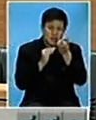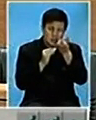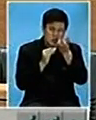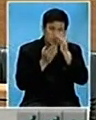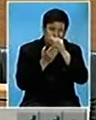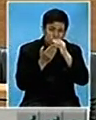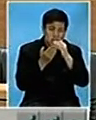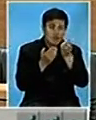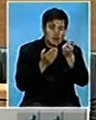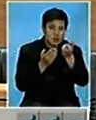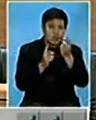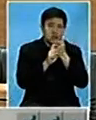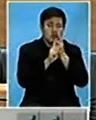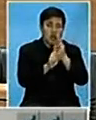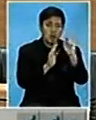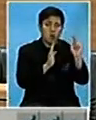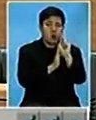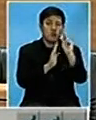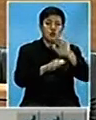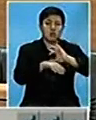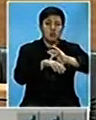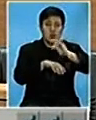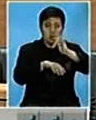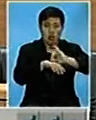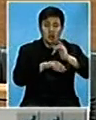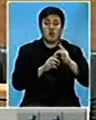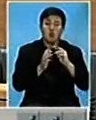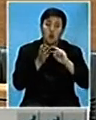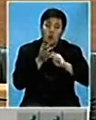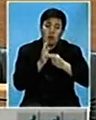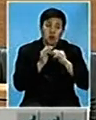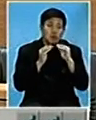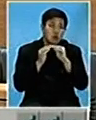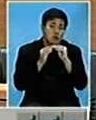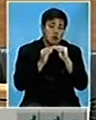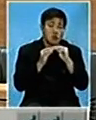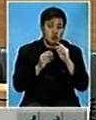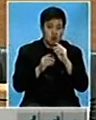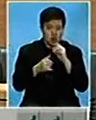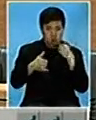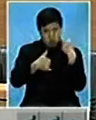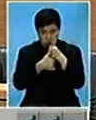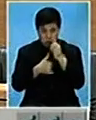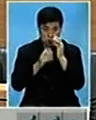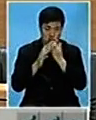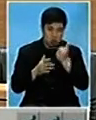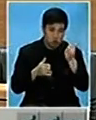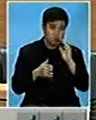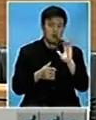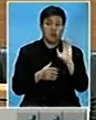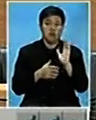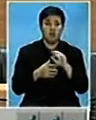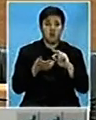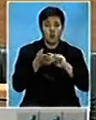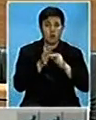การตามกฎของธรรมชาตินี้นั่นก็คือสิทธิที่จะทำร้ายผู้อื่นเพื่อ